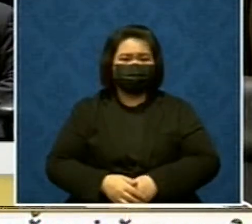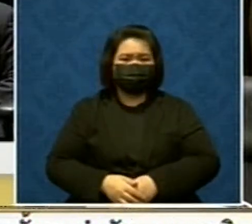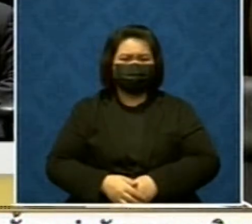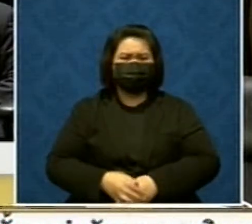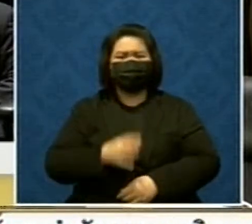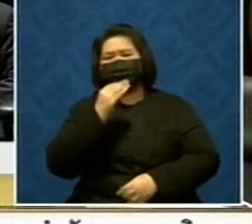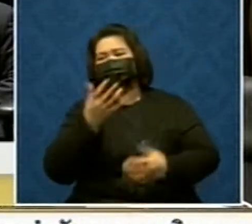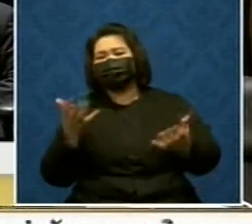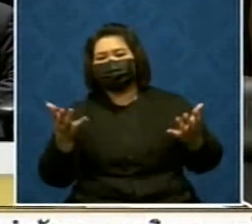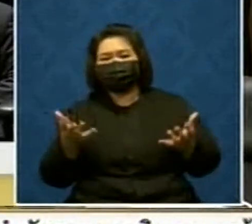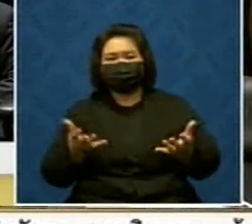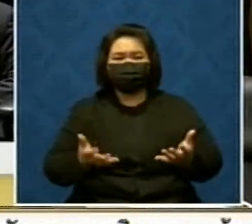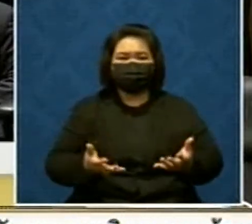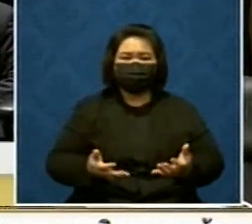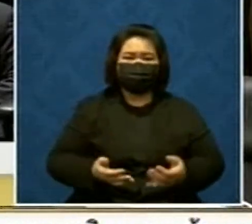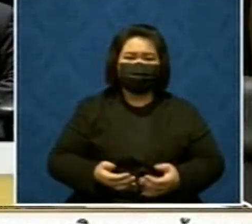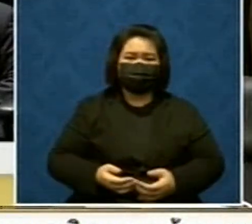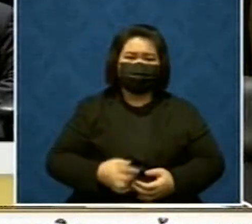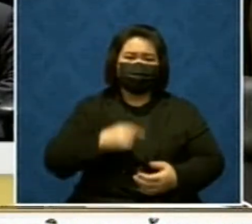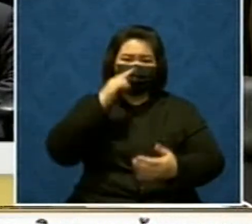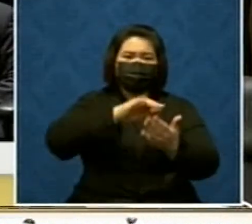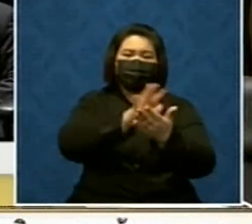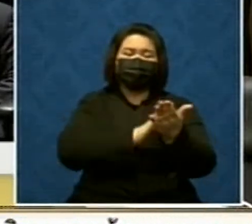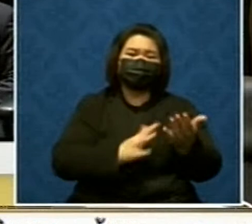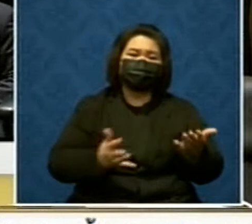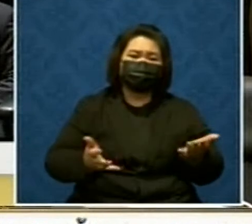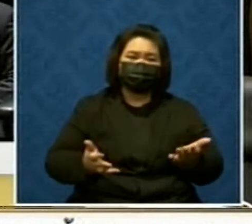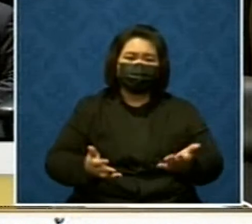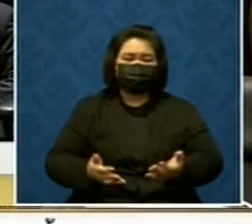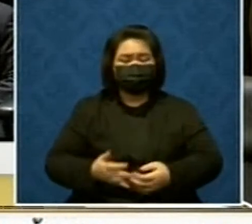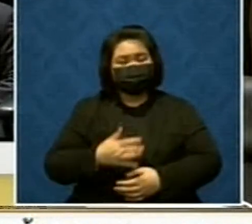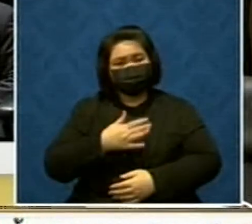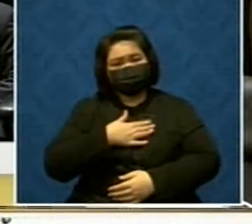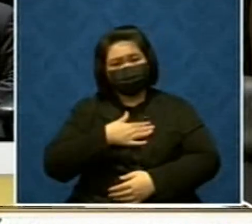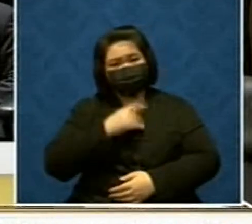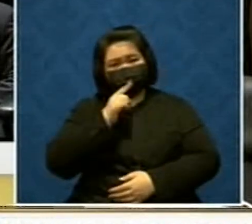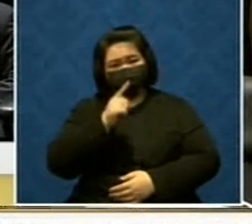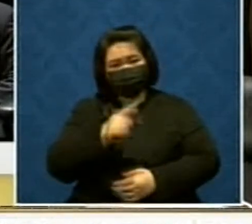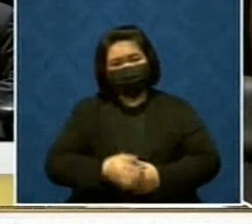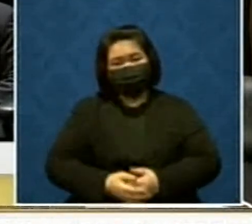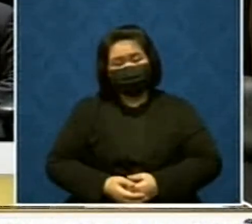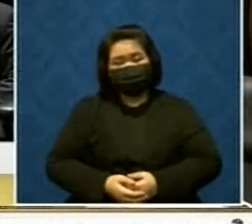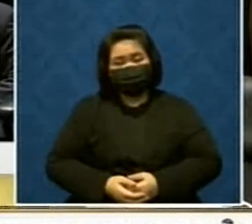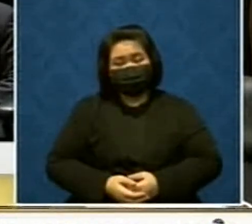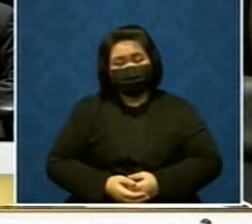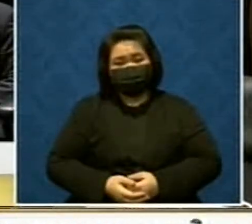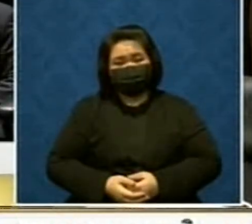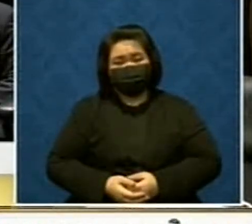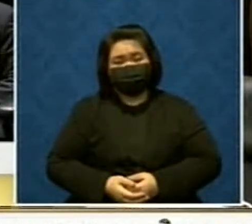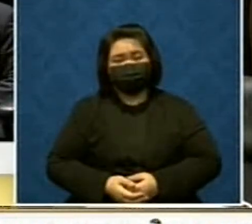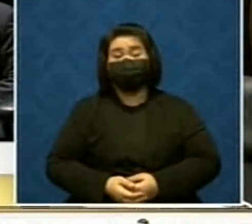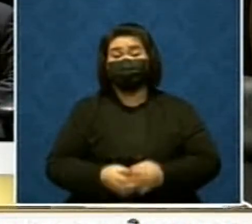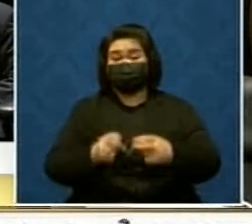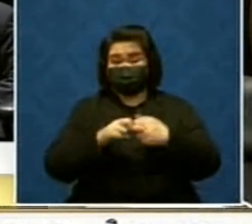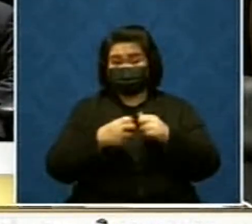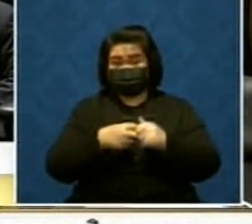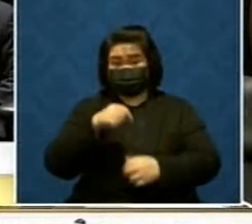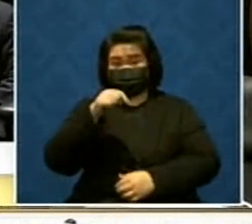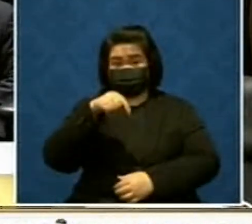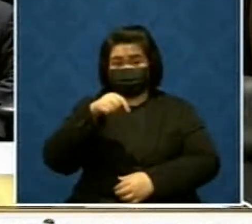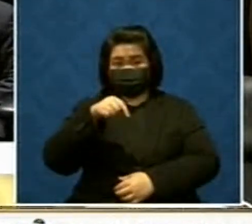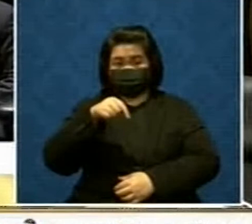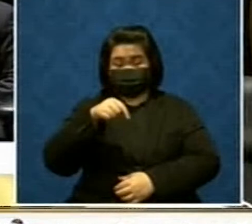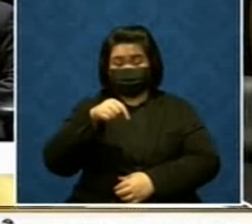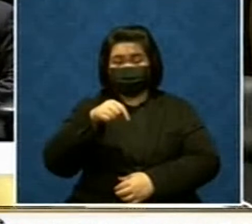ไม่รู้จะพูดอะไรแล้วบ้านเมืองเนี้ยผมเรียนอย่างนี้นะครับว่าประเด็นเรื่องนี้เนี่ยเป็นประเด็น